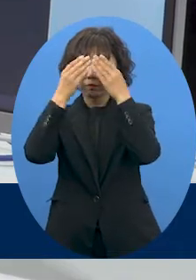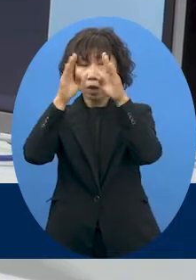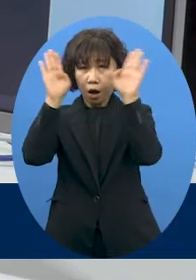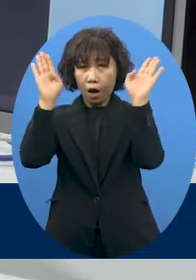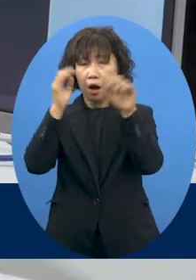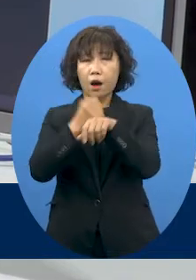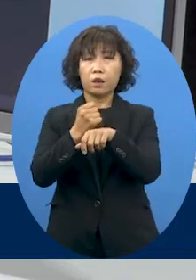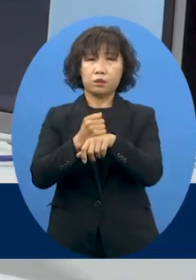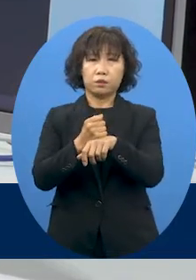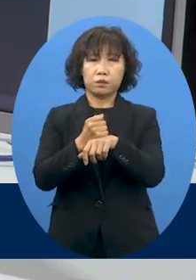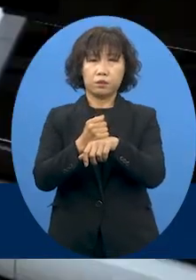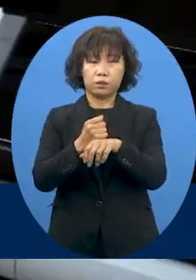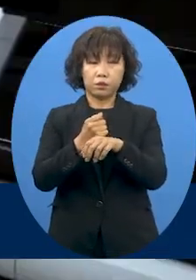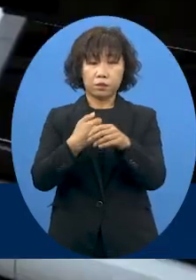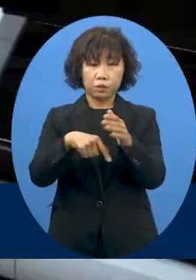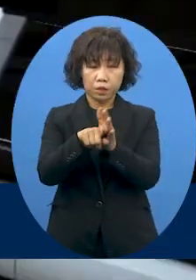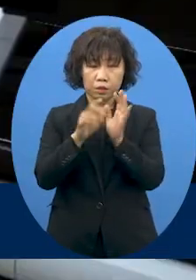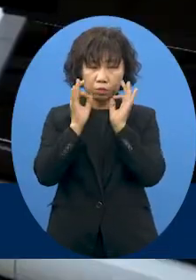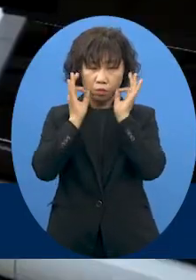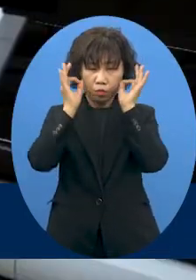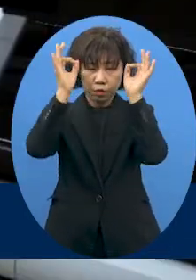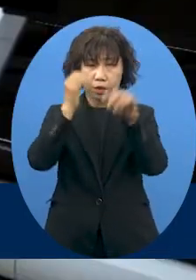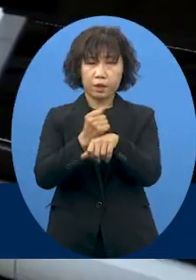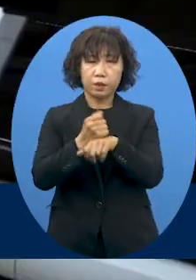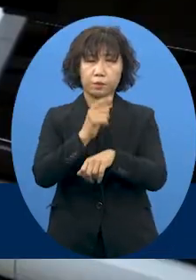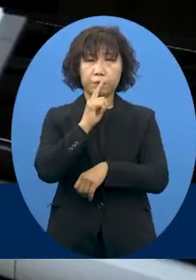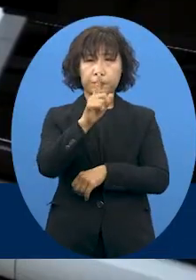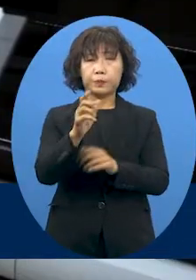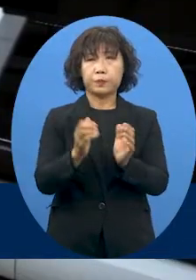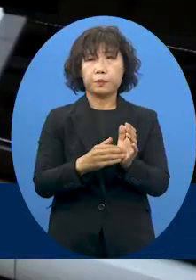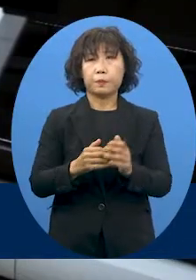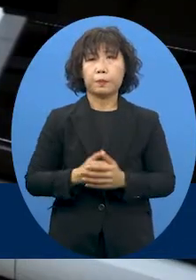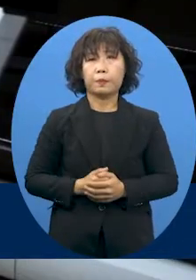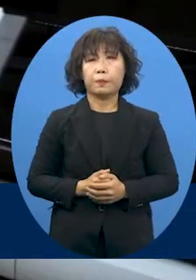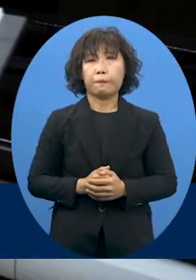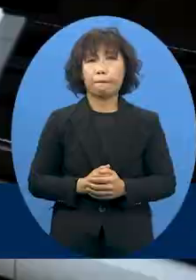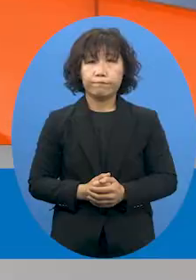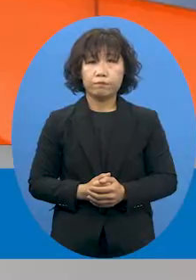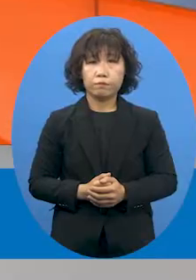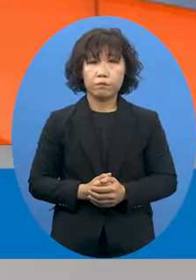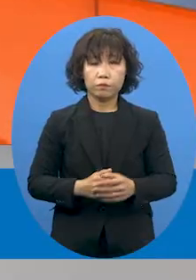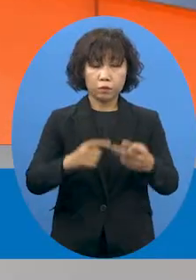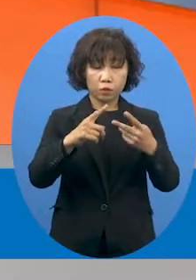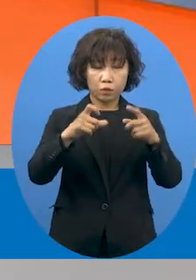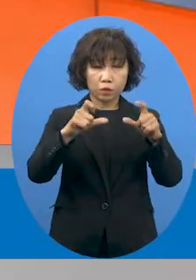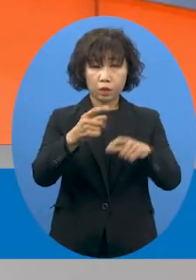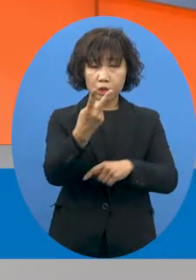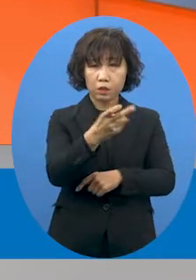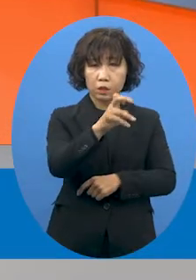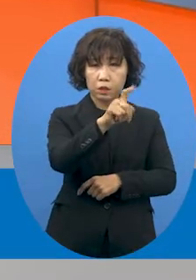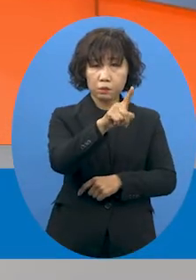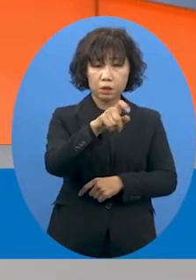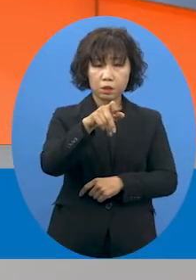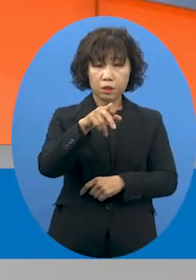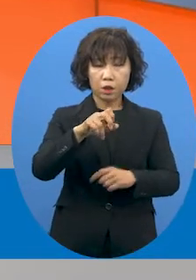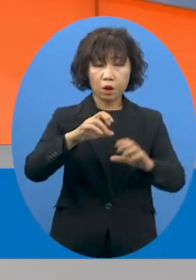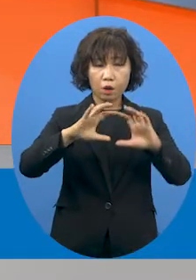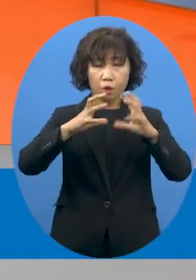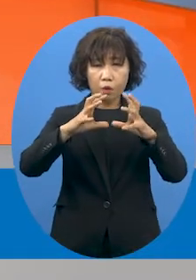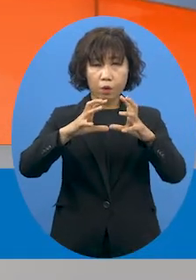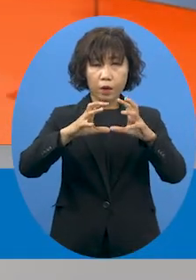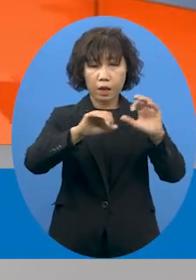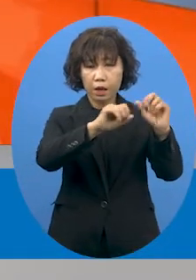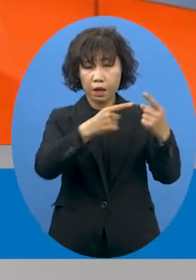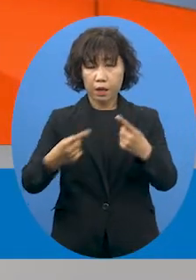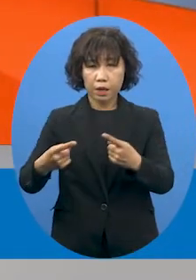평생학습도시 조성을 위해 더욱 노력하겠다 고 밝혔습니다 동대문구는 2021 korea's